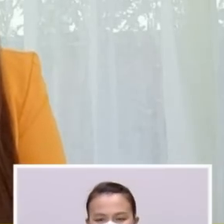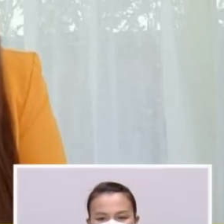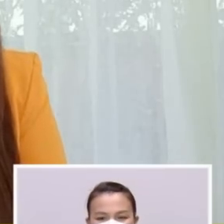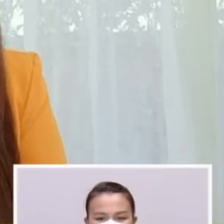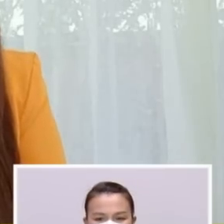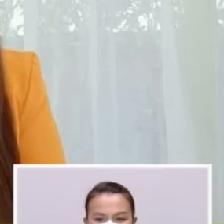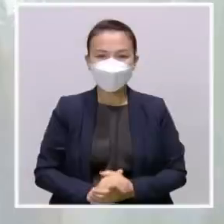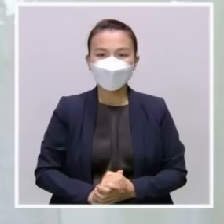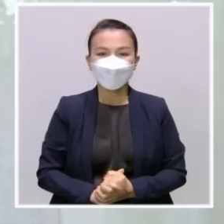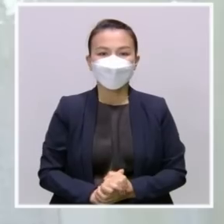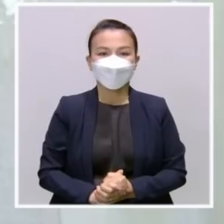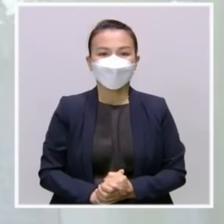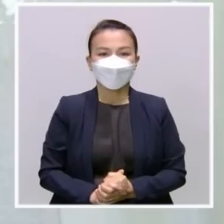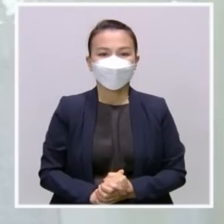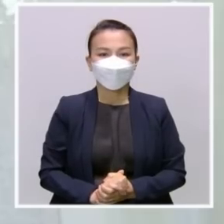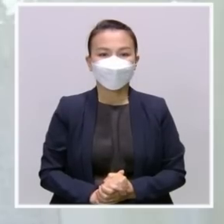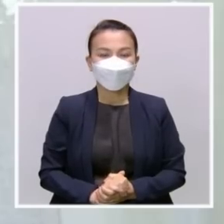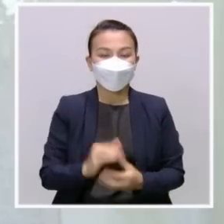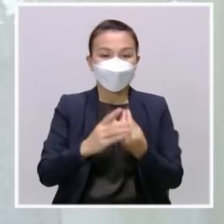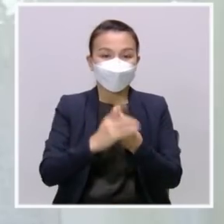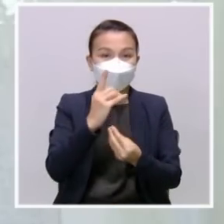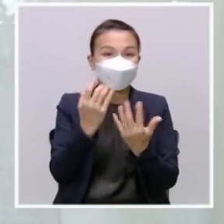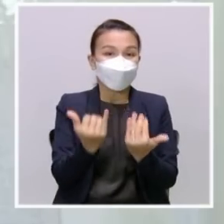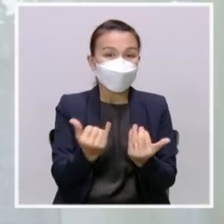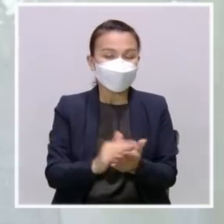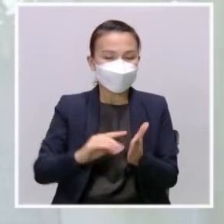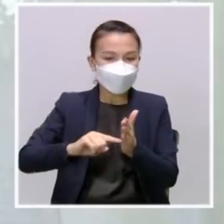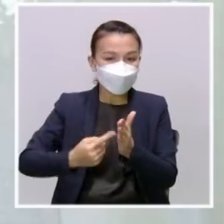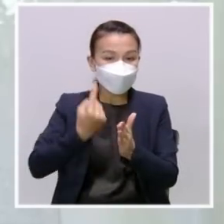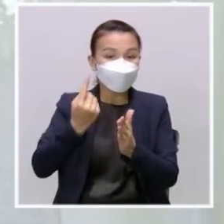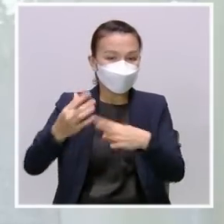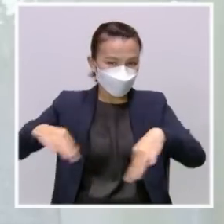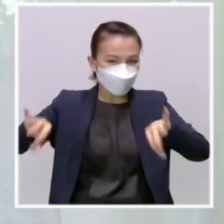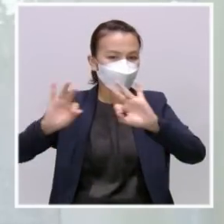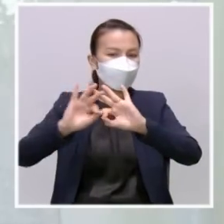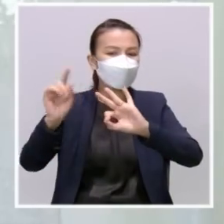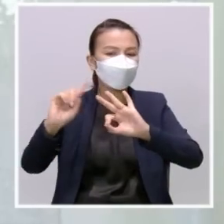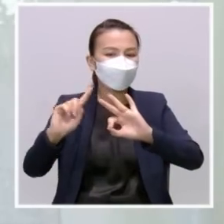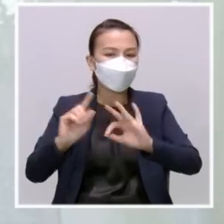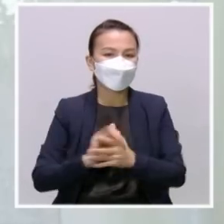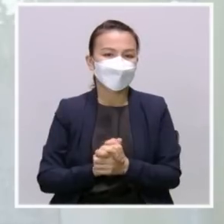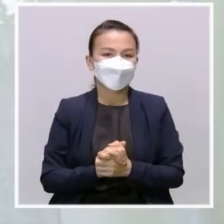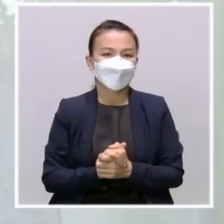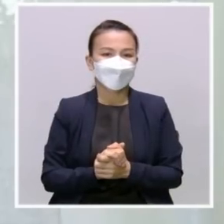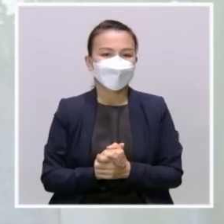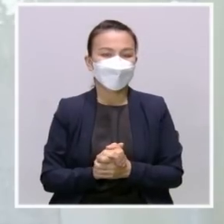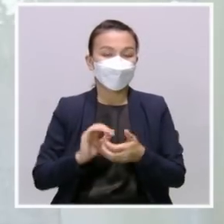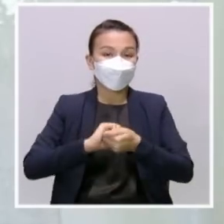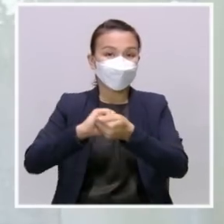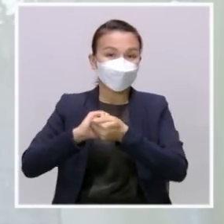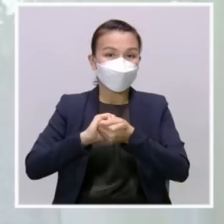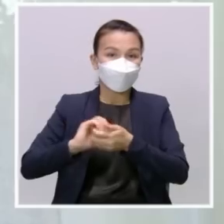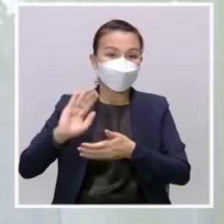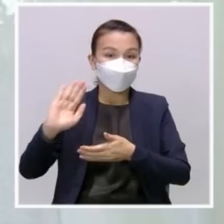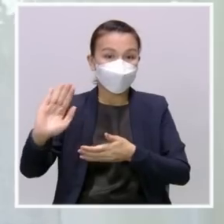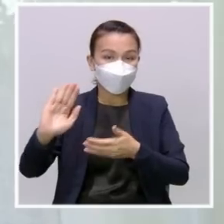ชิญครับ คุณผู้ชมคะสัปดาห์นี้เป็นช่วงหัวเลี้ยวหัวต่อที่สำคัญนะคะระห่ำกลางความสัมพันธ์ของรัสเซียกับฝ่